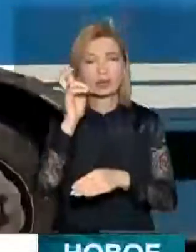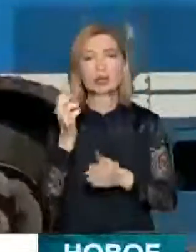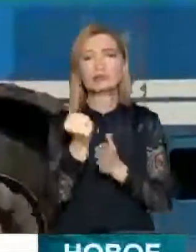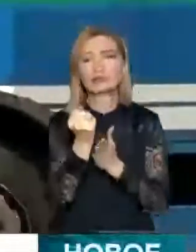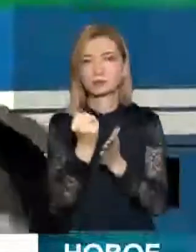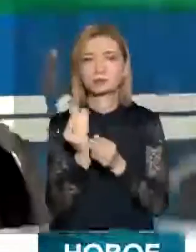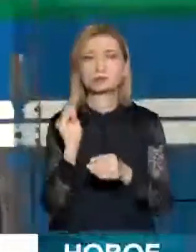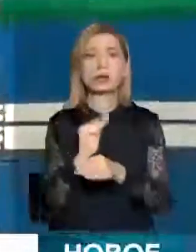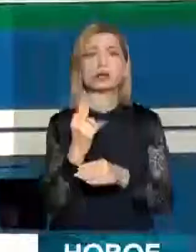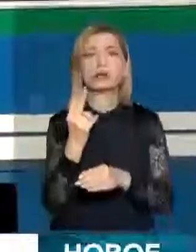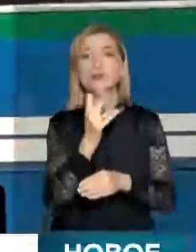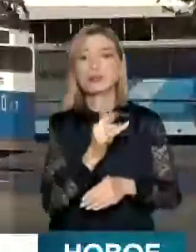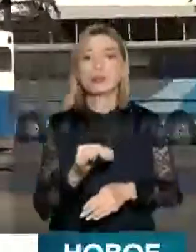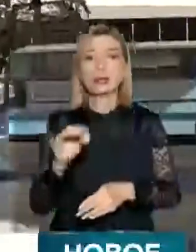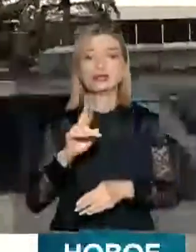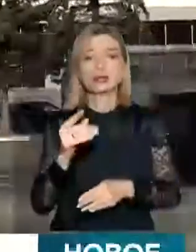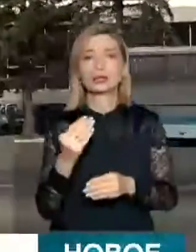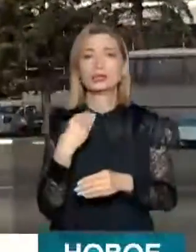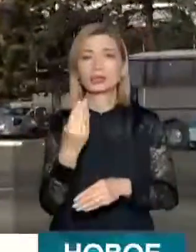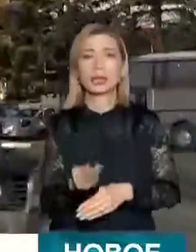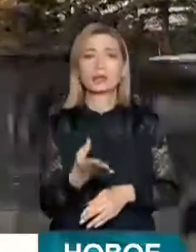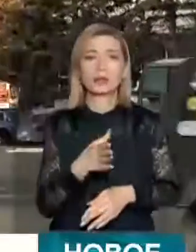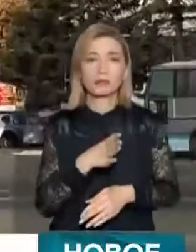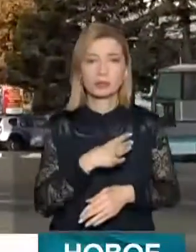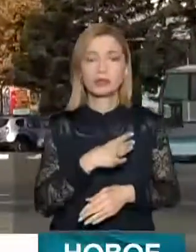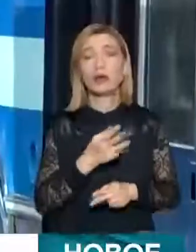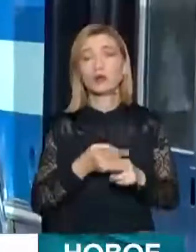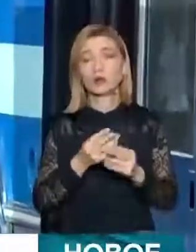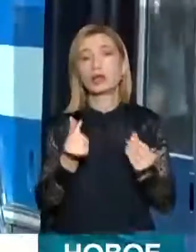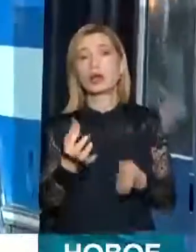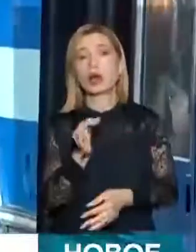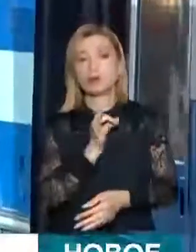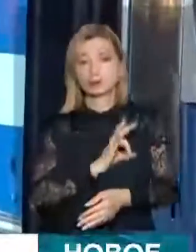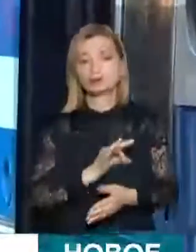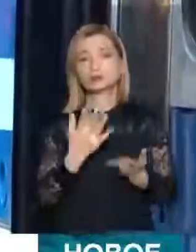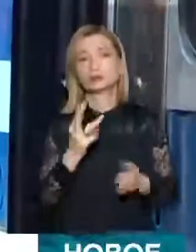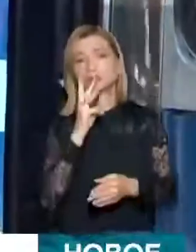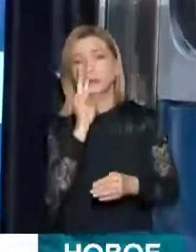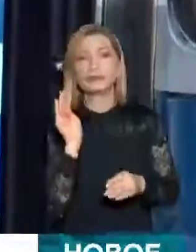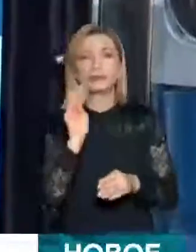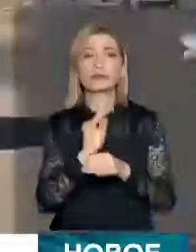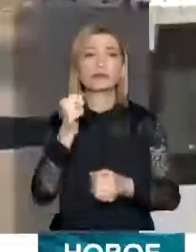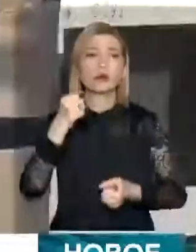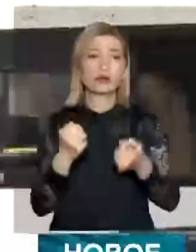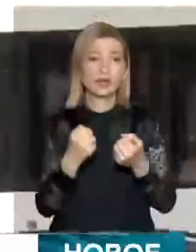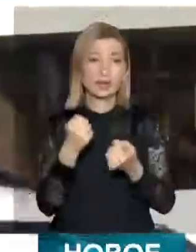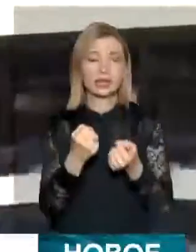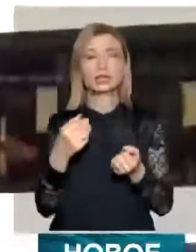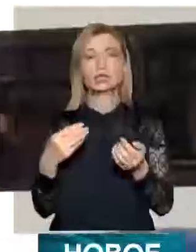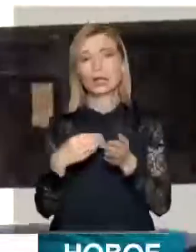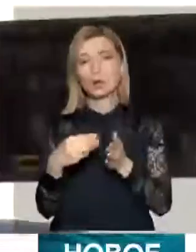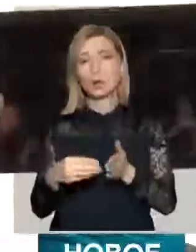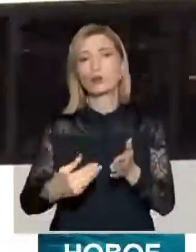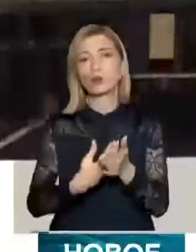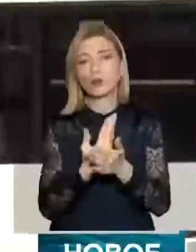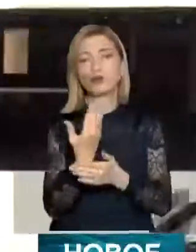уже оплатили около 2 миллиардов тенге. На эти средства как раз и поднимают заработные платы водителям и закупают новую